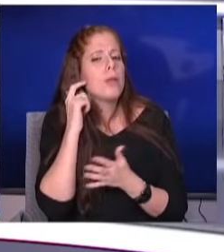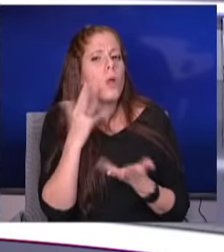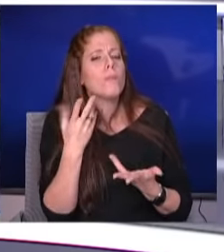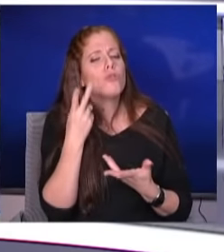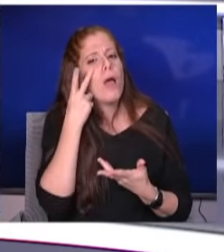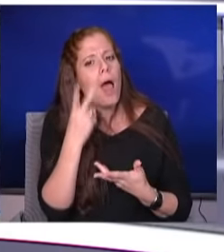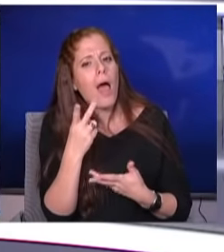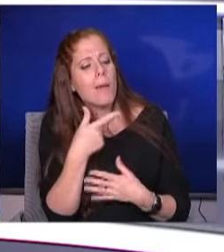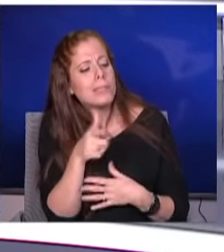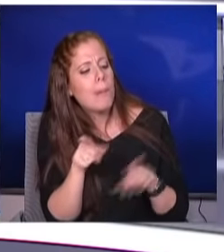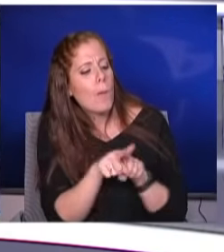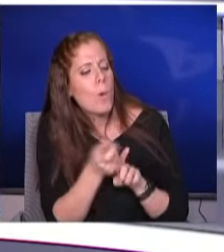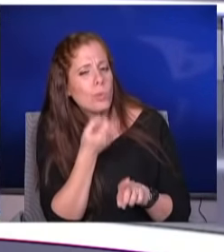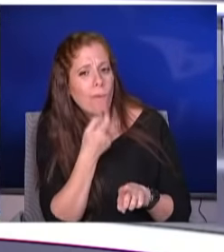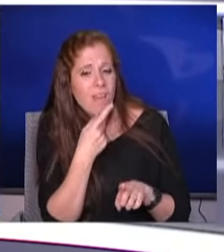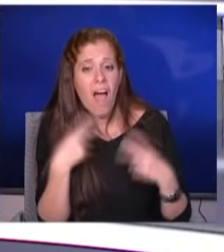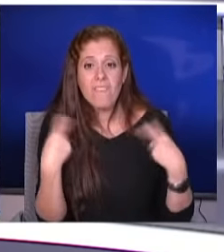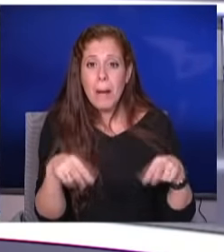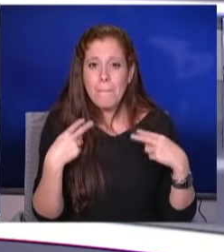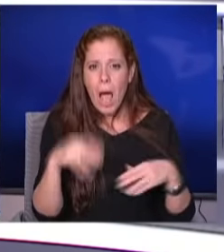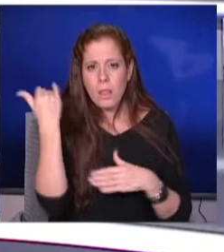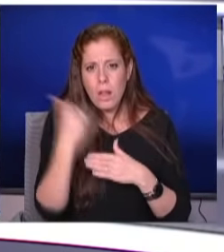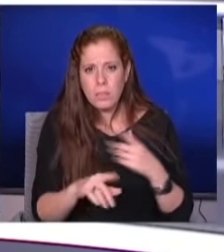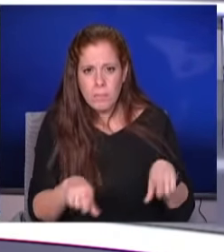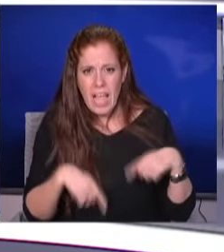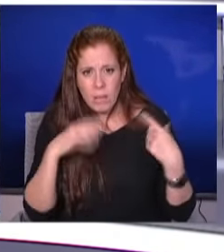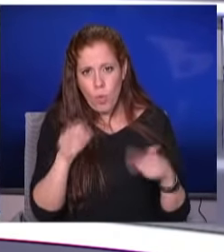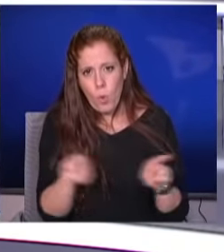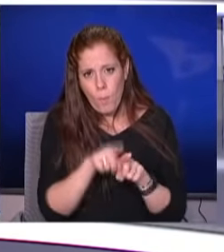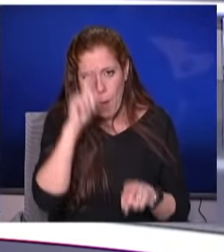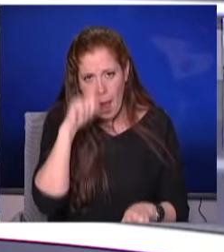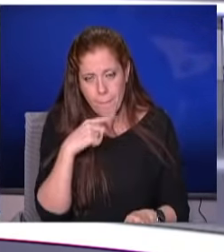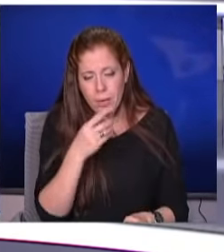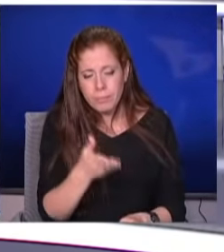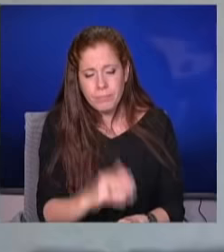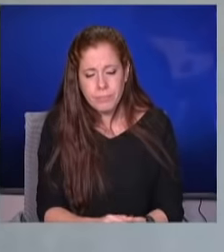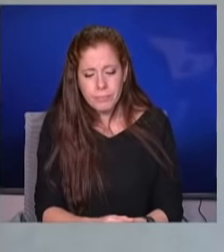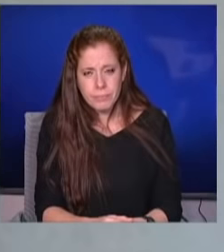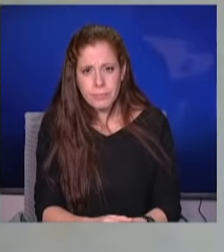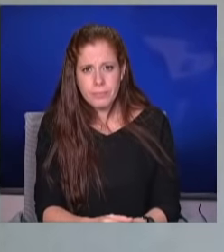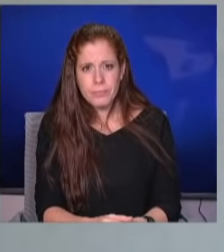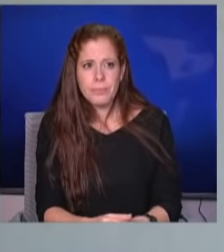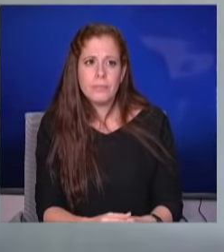סוג של תרופה, אבל פחד לסיים את חייו כמו אביו. הנה הכתבה.